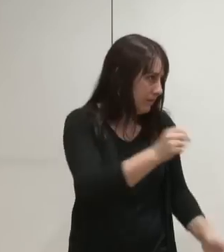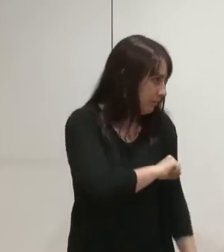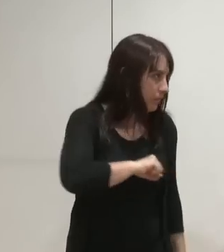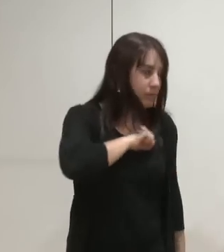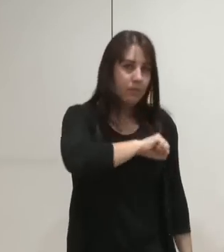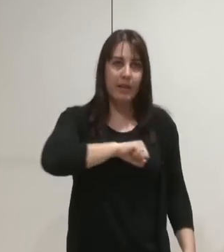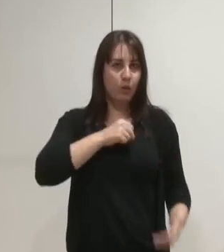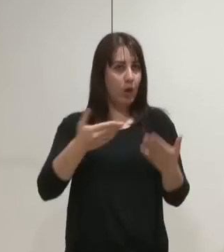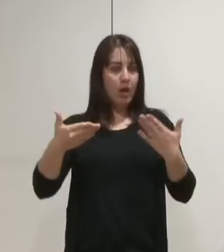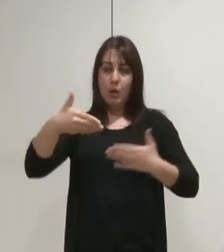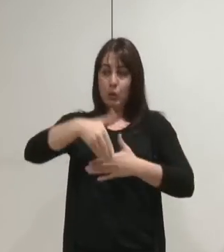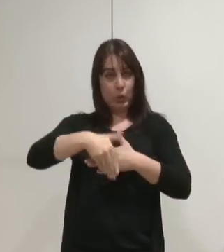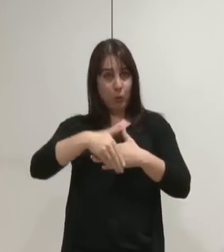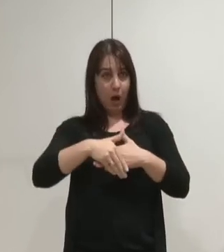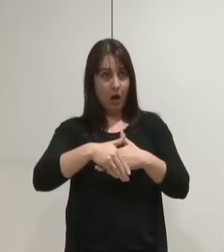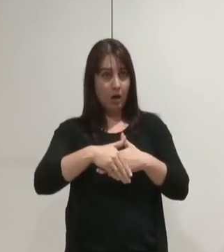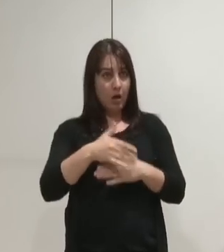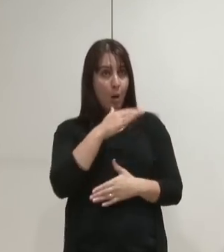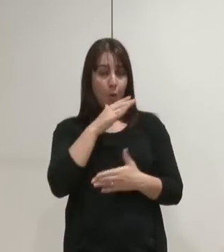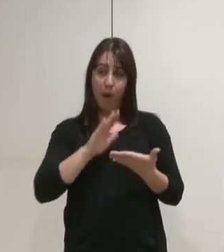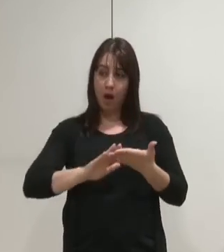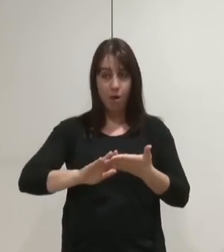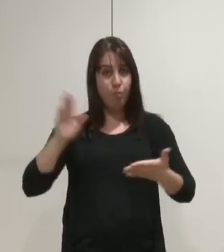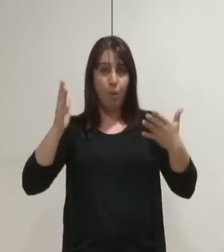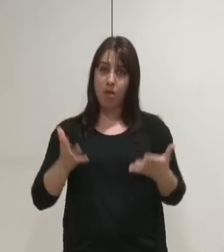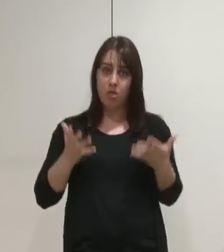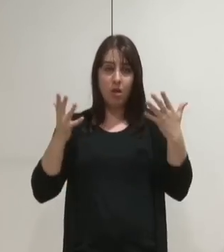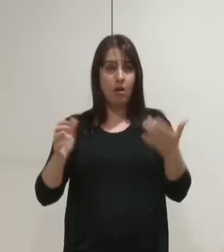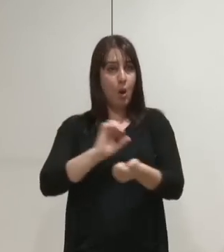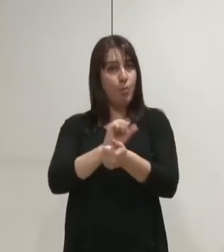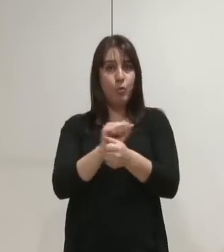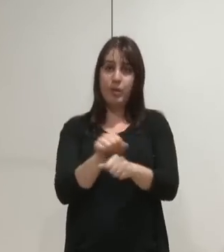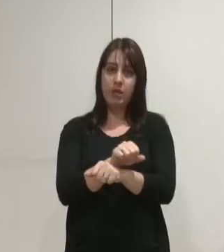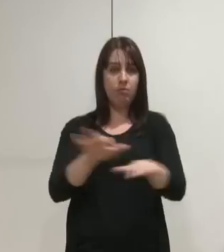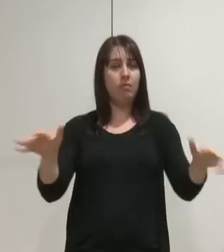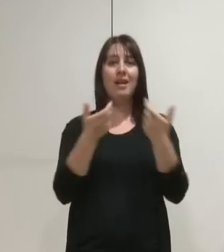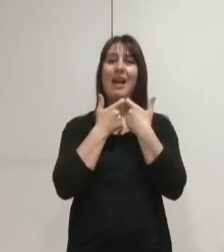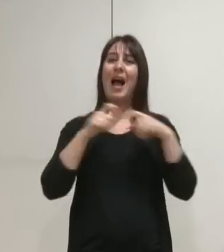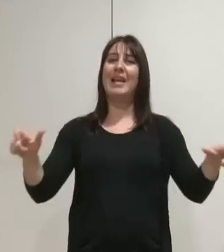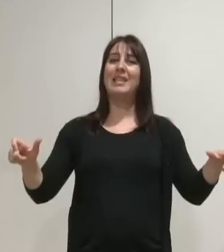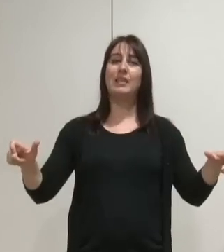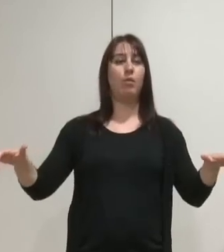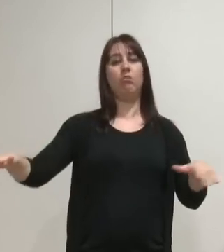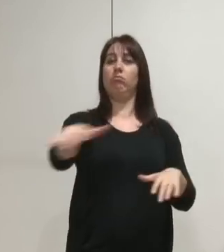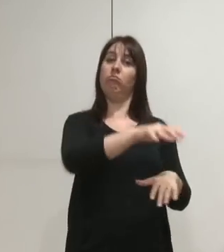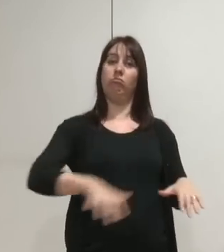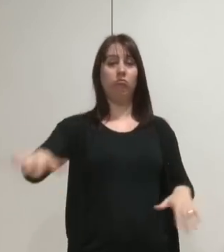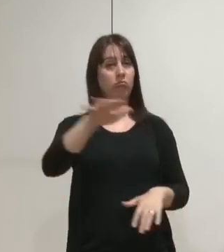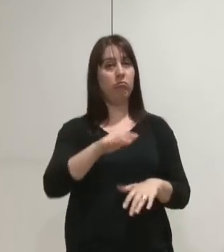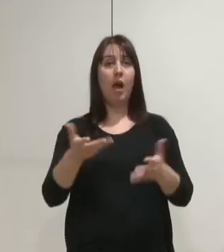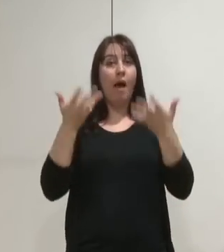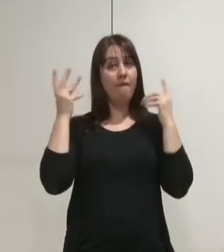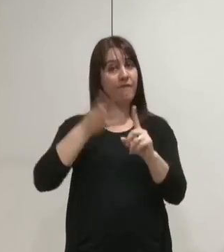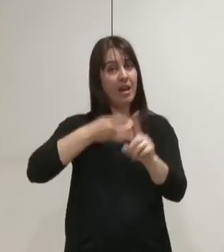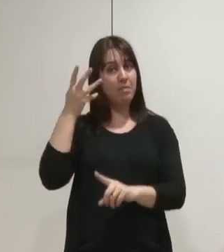soir vous êtes dans l'incapacité de prendre l'engagement solennel de publier dans des conditions accessibles par grand public l'ensemble des frais de mission des